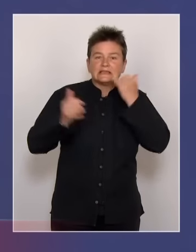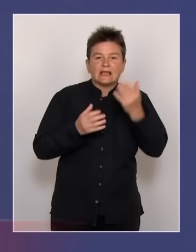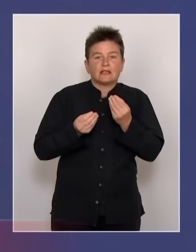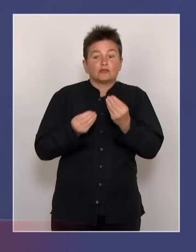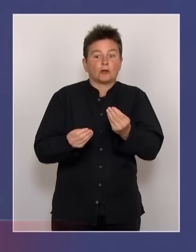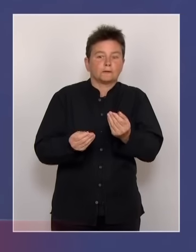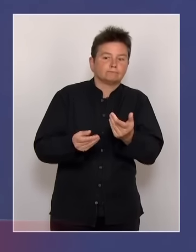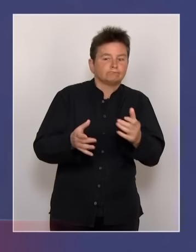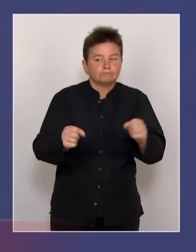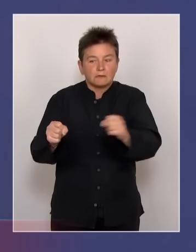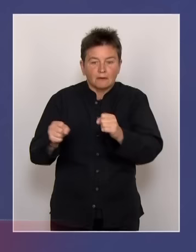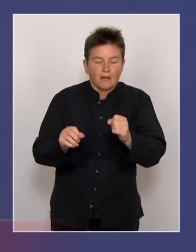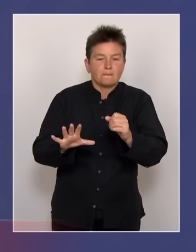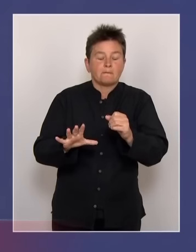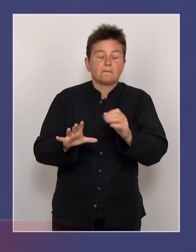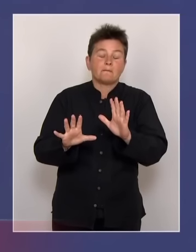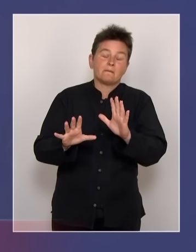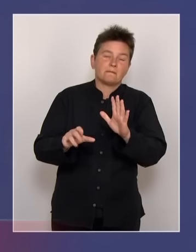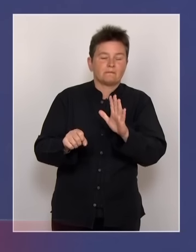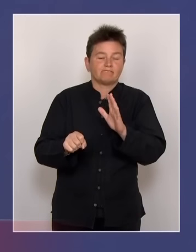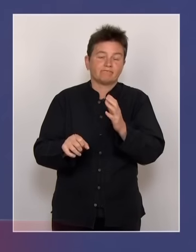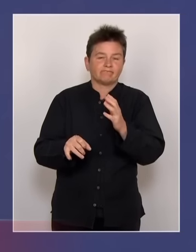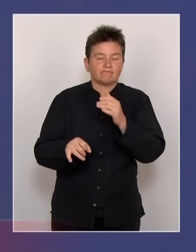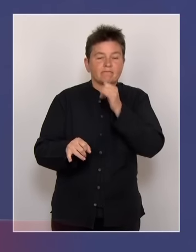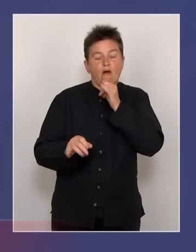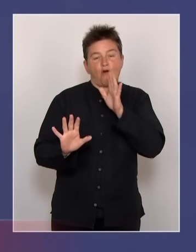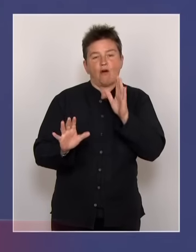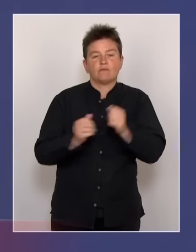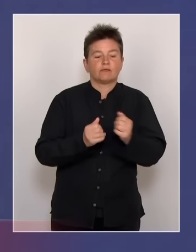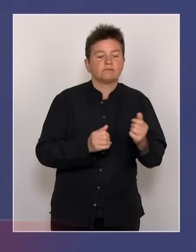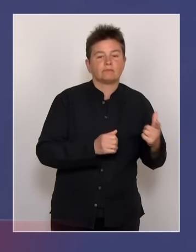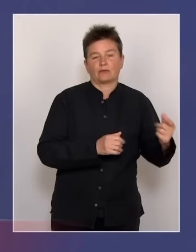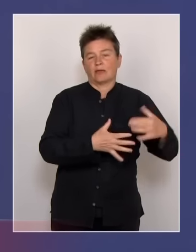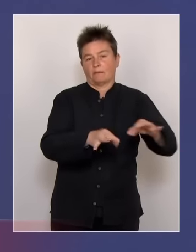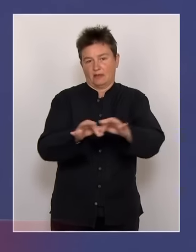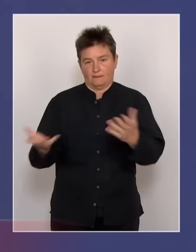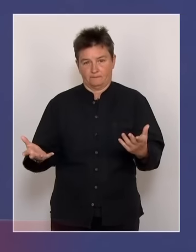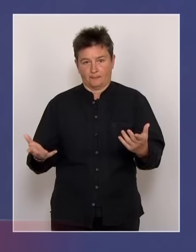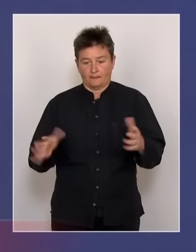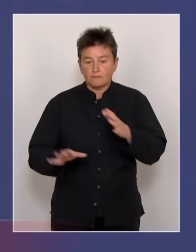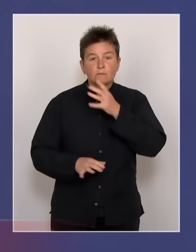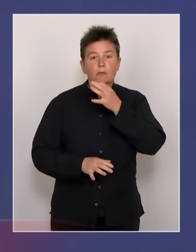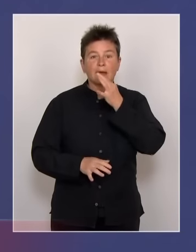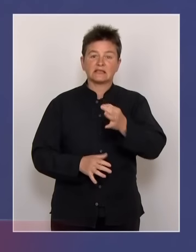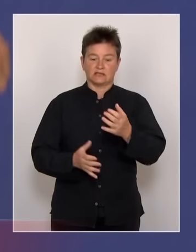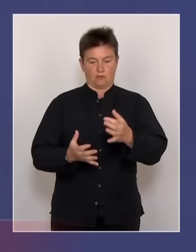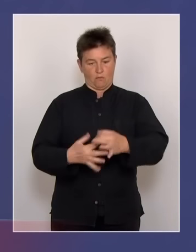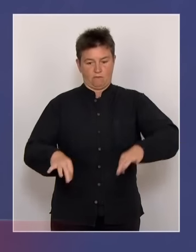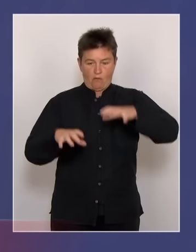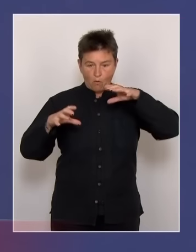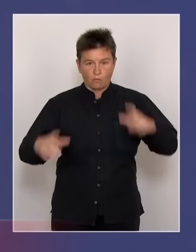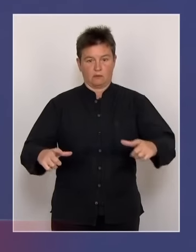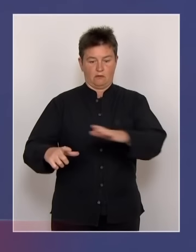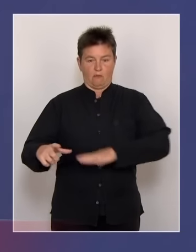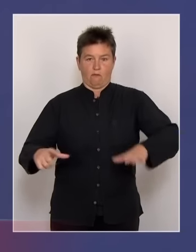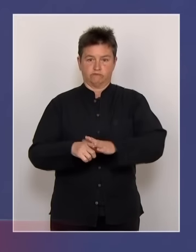suscité l'unanimité pour rester public de nos partenaires mais la clé c'est qu'on ne peut pas avoir un continent des instances qui décident de plus en